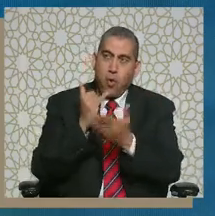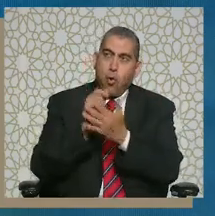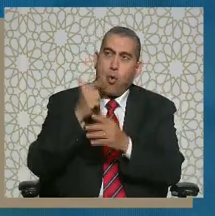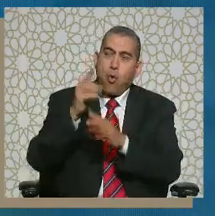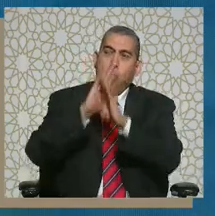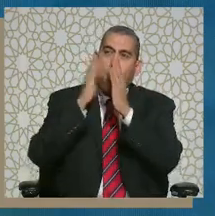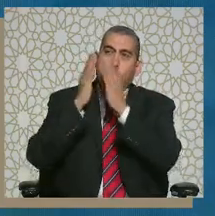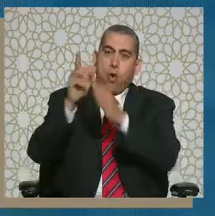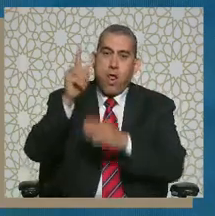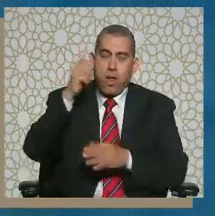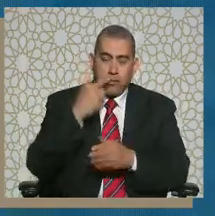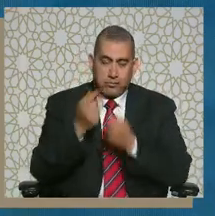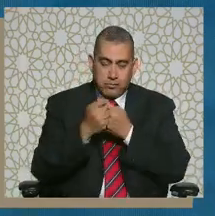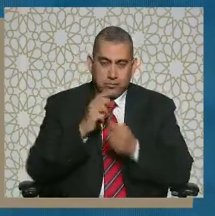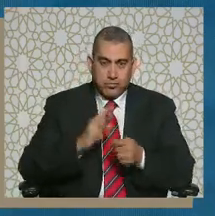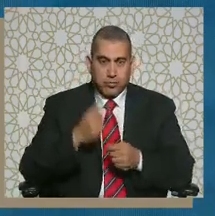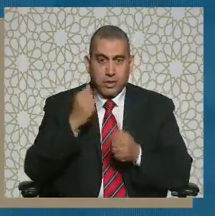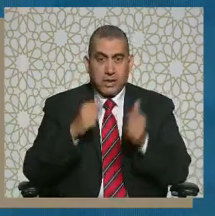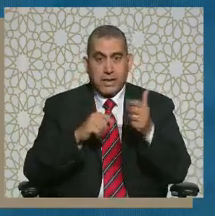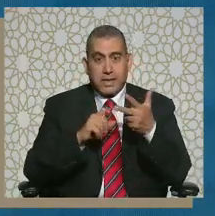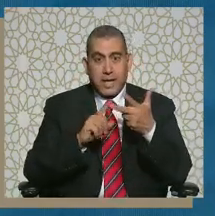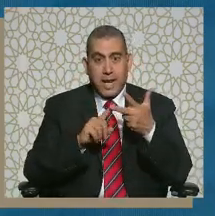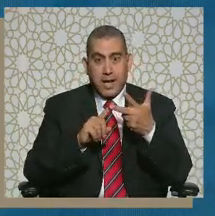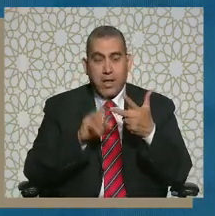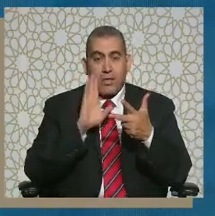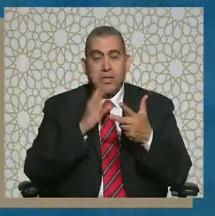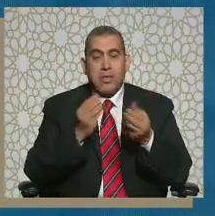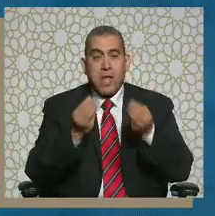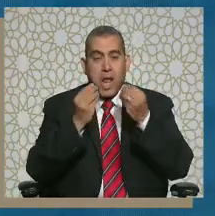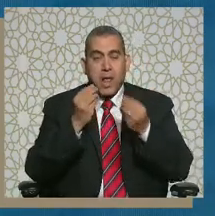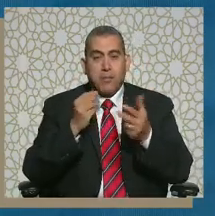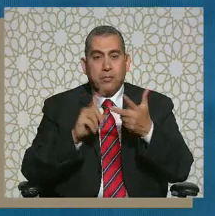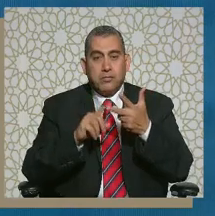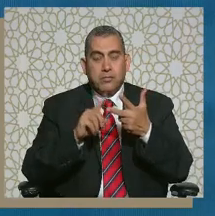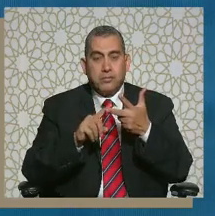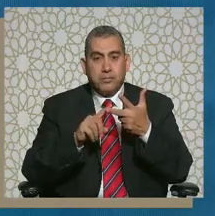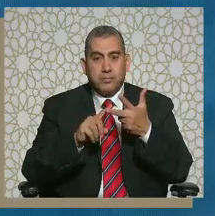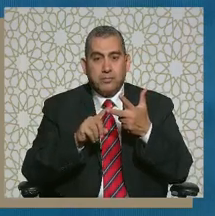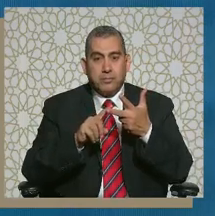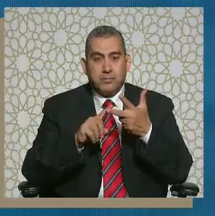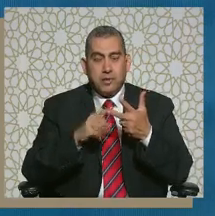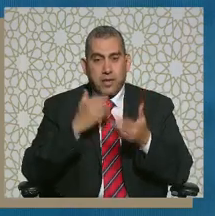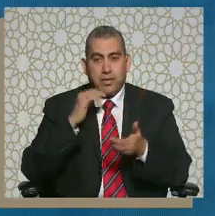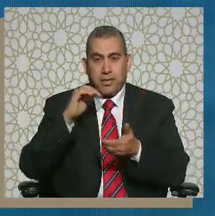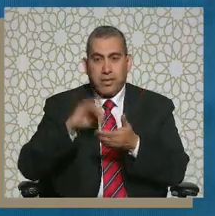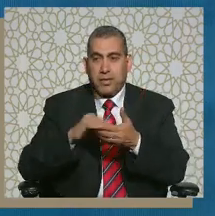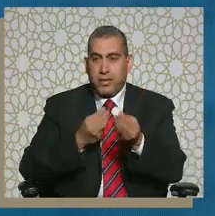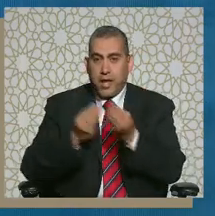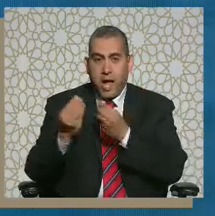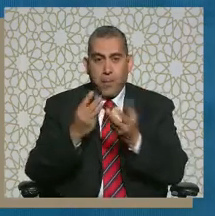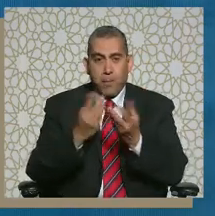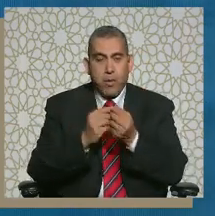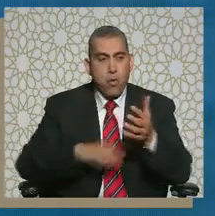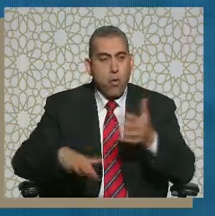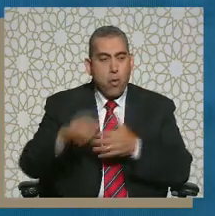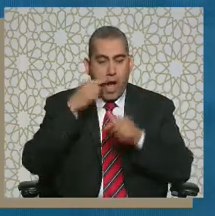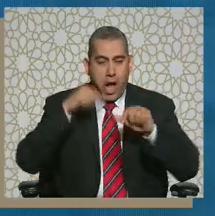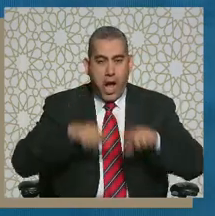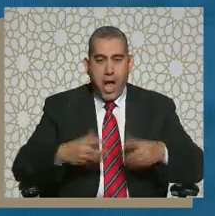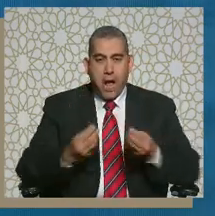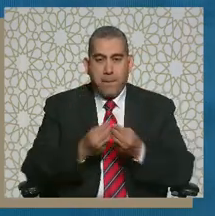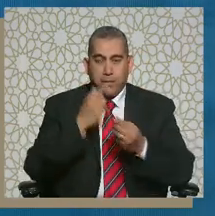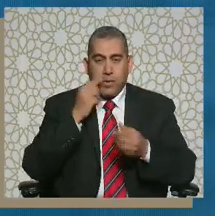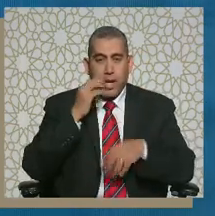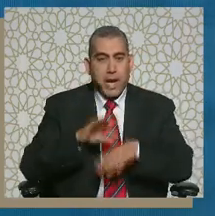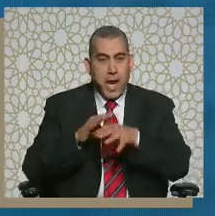من نفسه دايما ثالث حاجه تعلم شيء كمان في التعامل مع كل شيء في الحياه مع